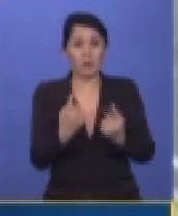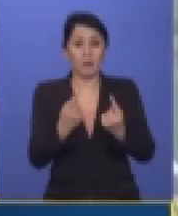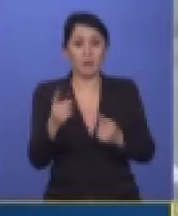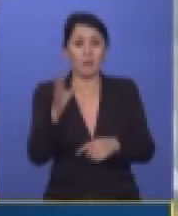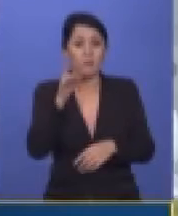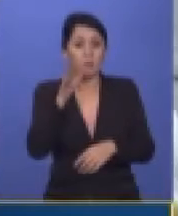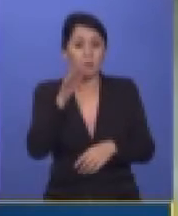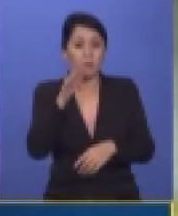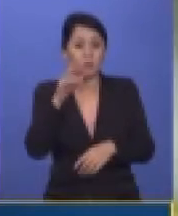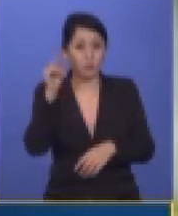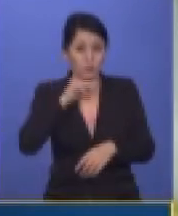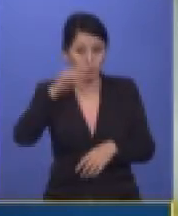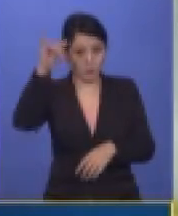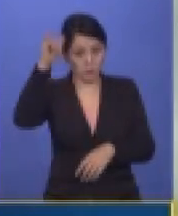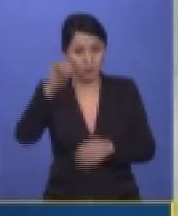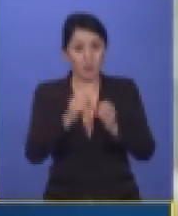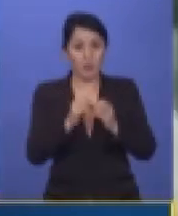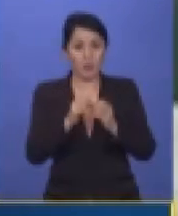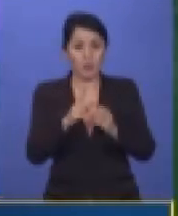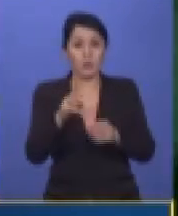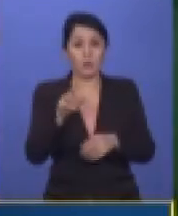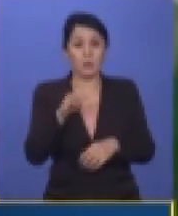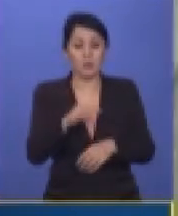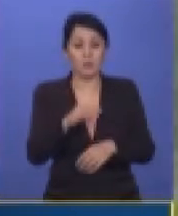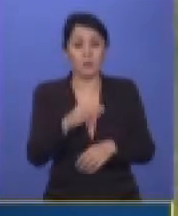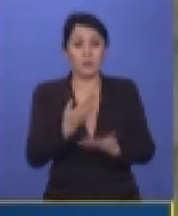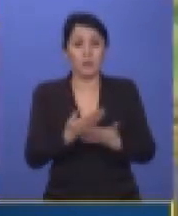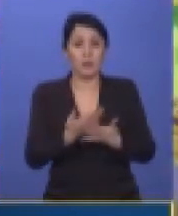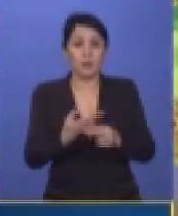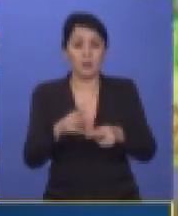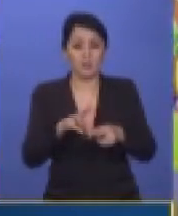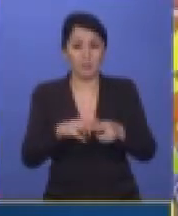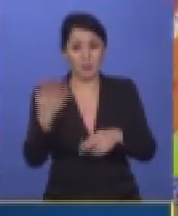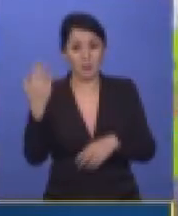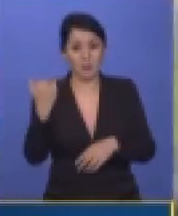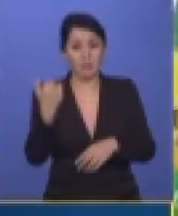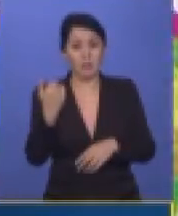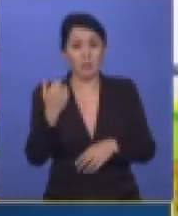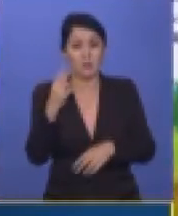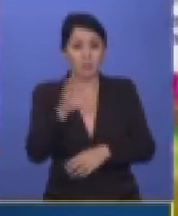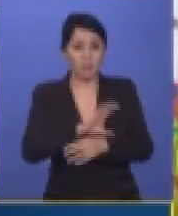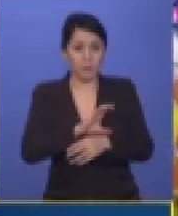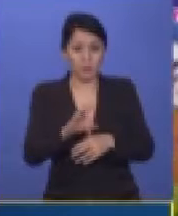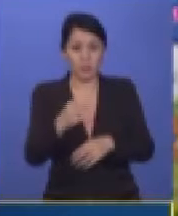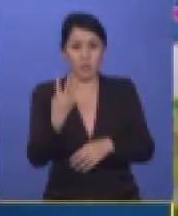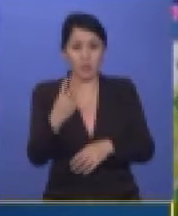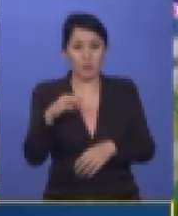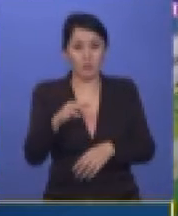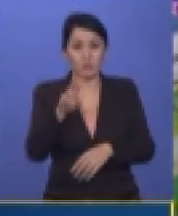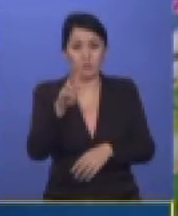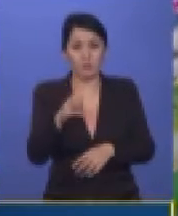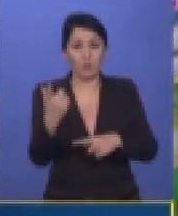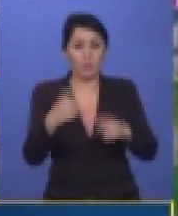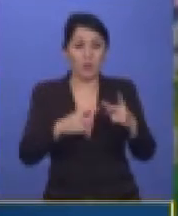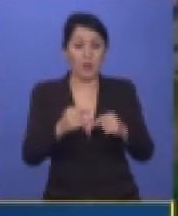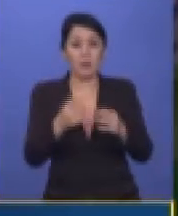время увеличили поголовье скота до 13,5 тысяч. Если некоторое время назад на предприятии производили 4200 тонн молока,